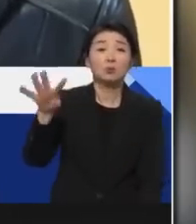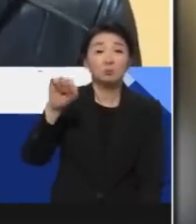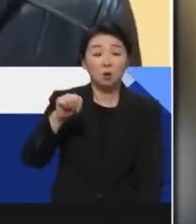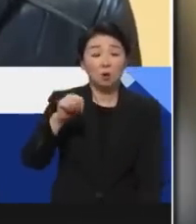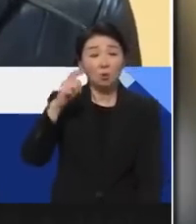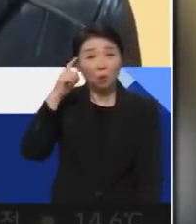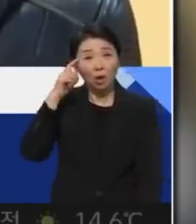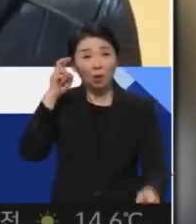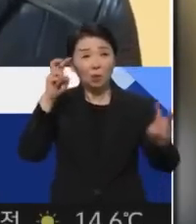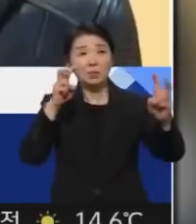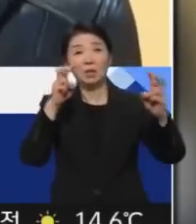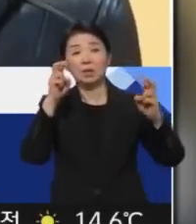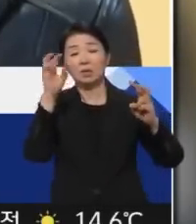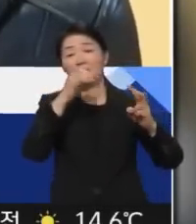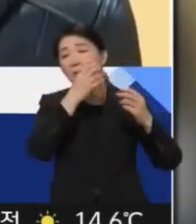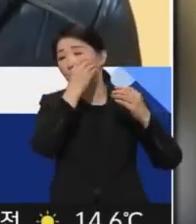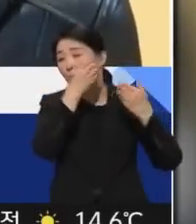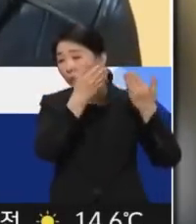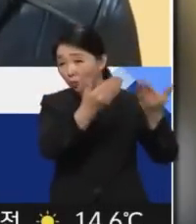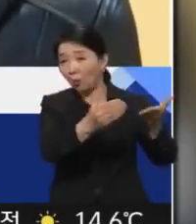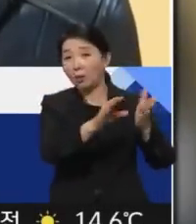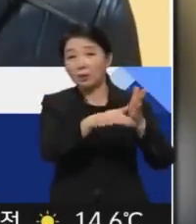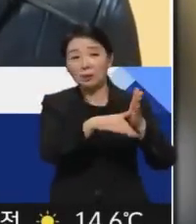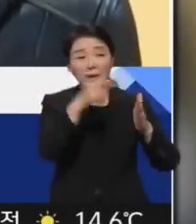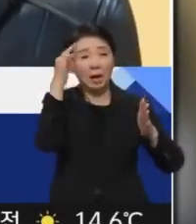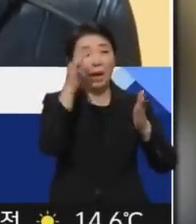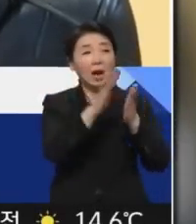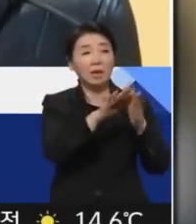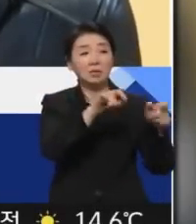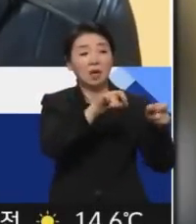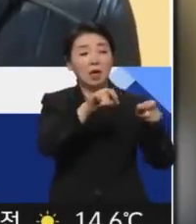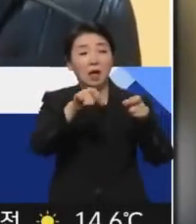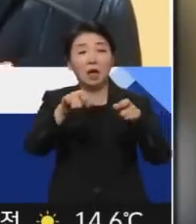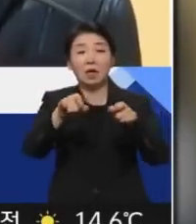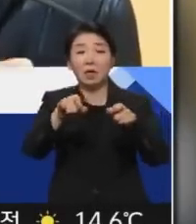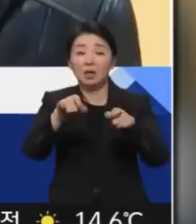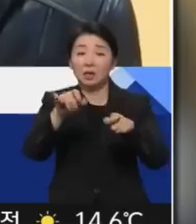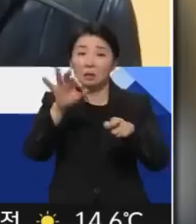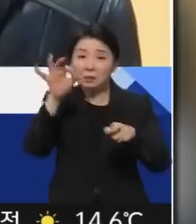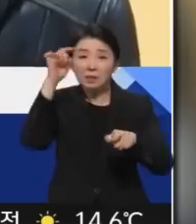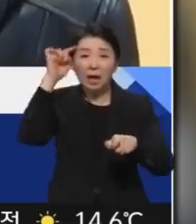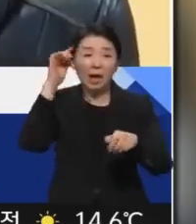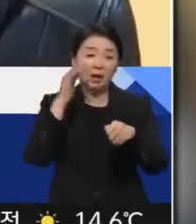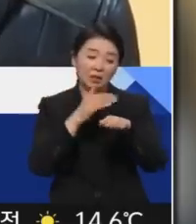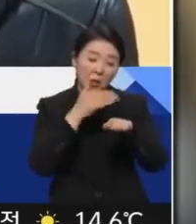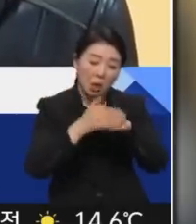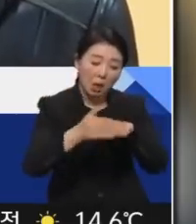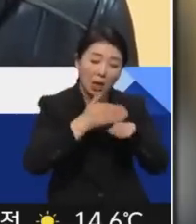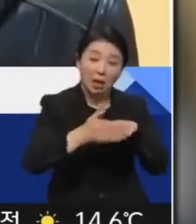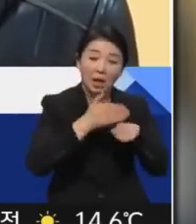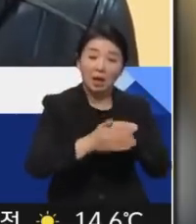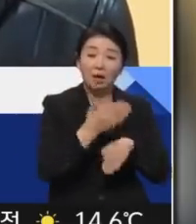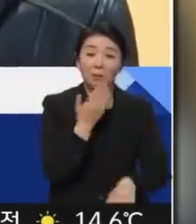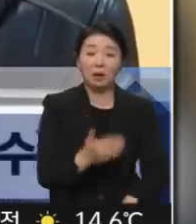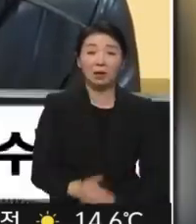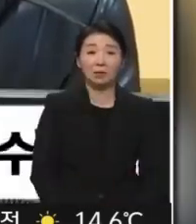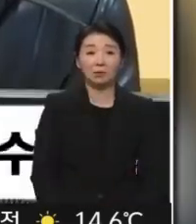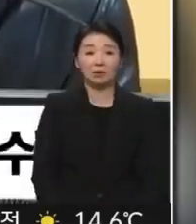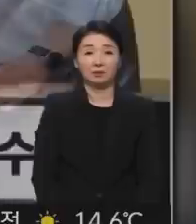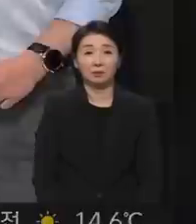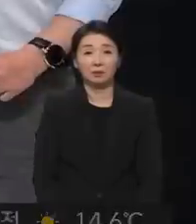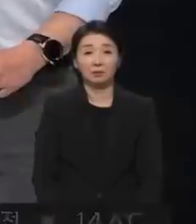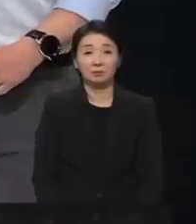그냥 뒀으면 차차차차 연장을 해가면서 빚을 갚아가는 거 아니겠습니까? 아, 알아서 이제 조금씩 갚아나갈 텐데. 그렇습니다.